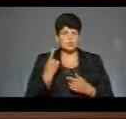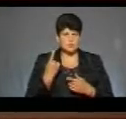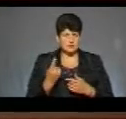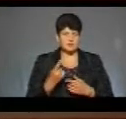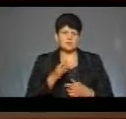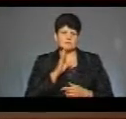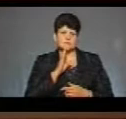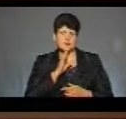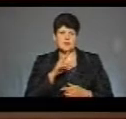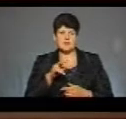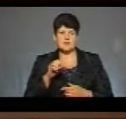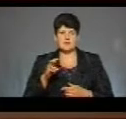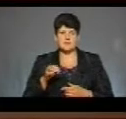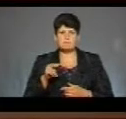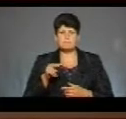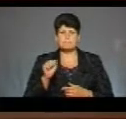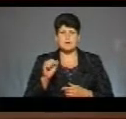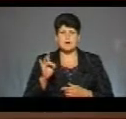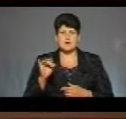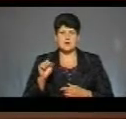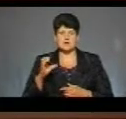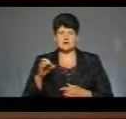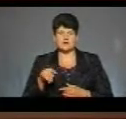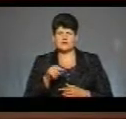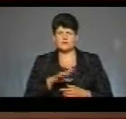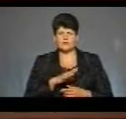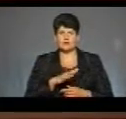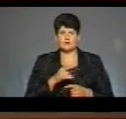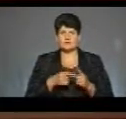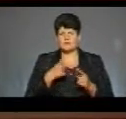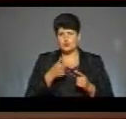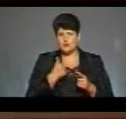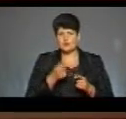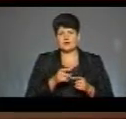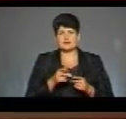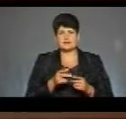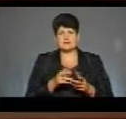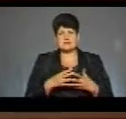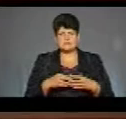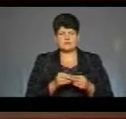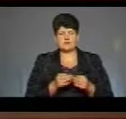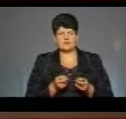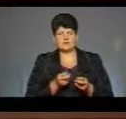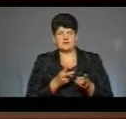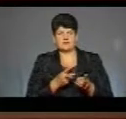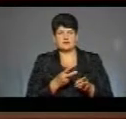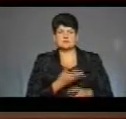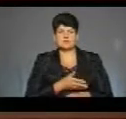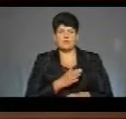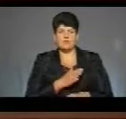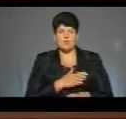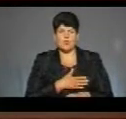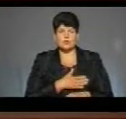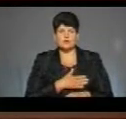них – лемкинею Парасковією Трач. Жінці було півроку, коли її з сім'єю депортували з Польщі з села Мисцова